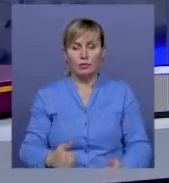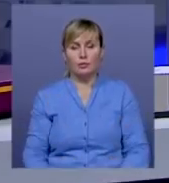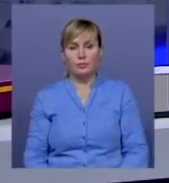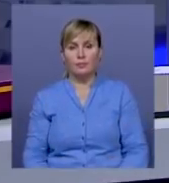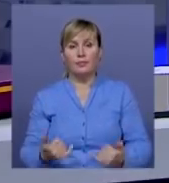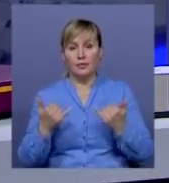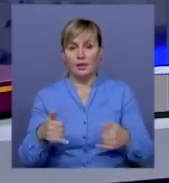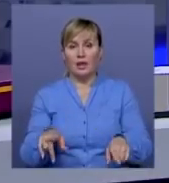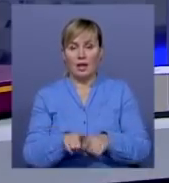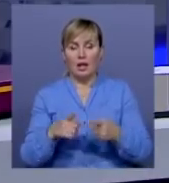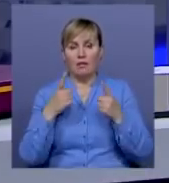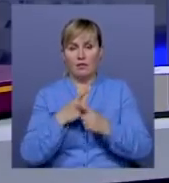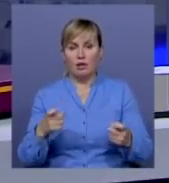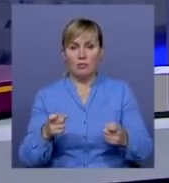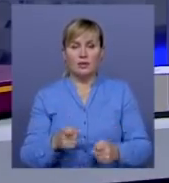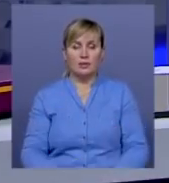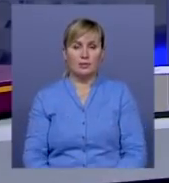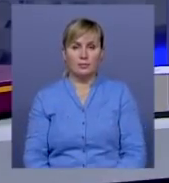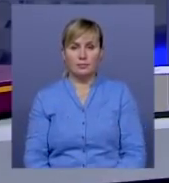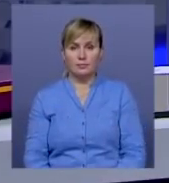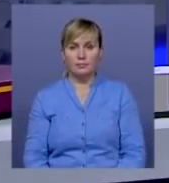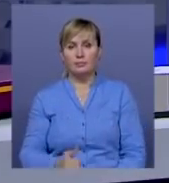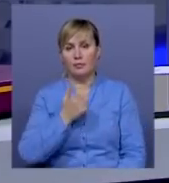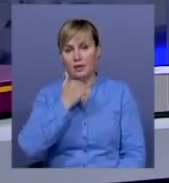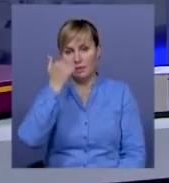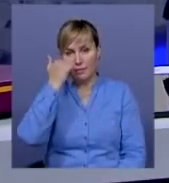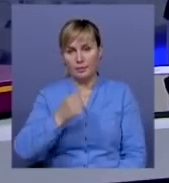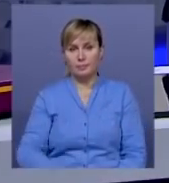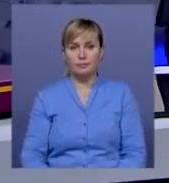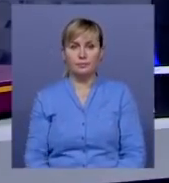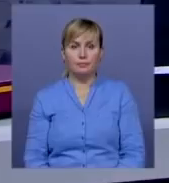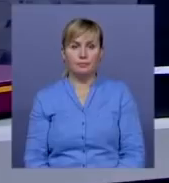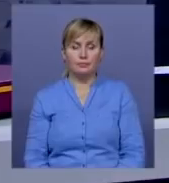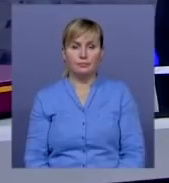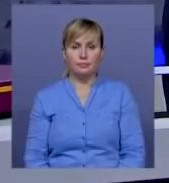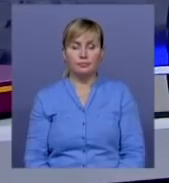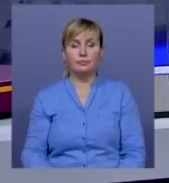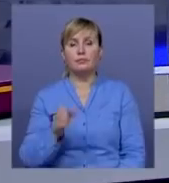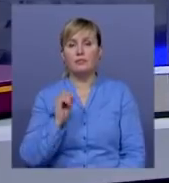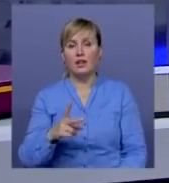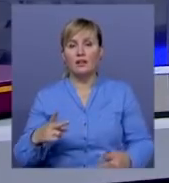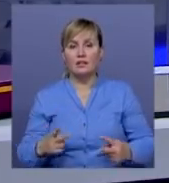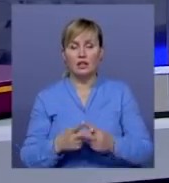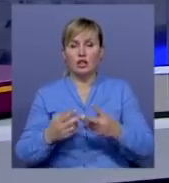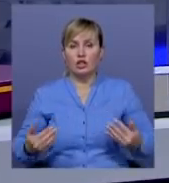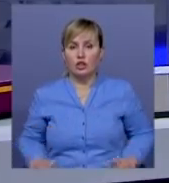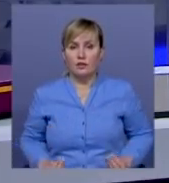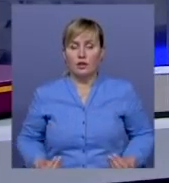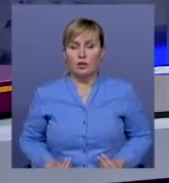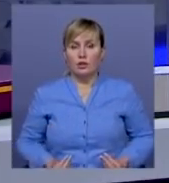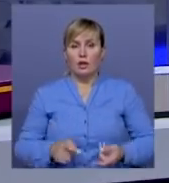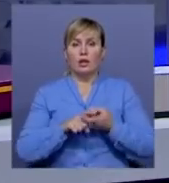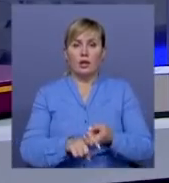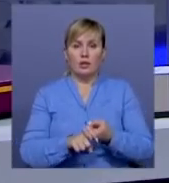На сегодня вот такая обстановка, Диас. Спасибо, Мира. О том, как столица живет в условиях